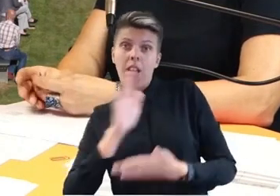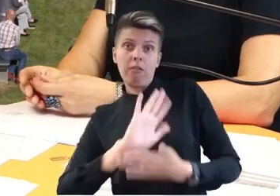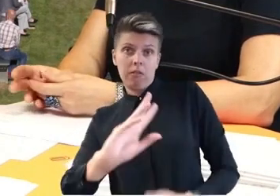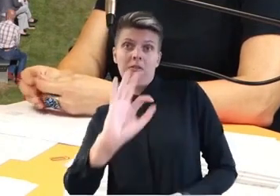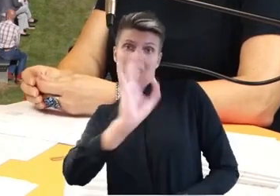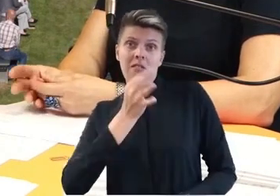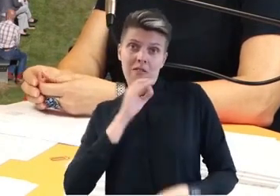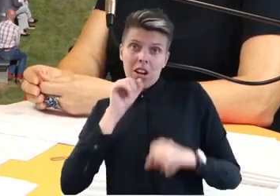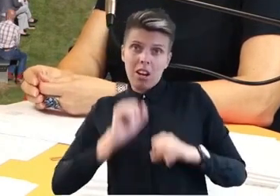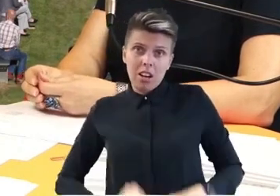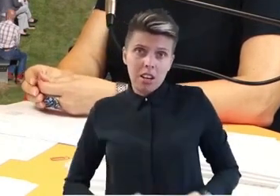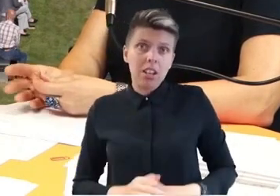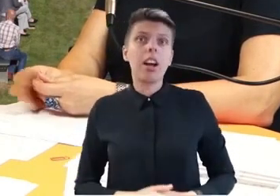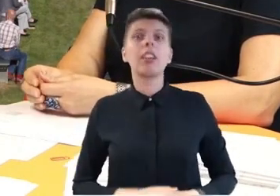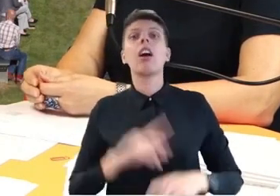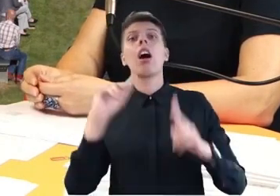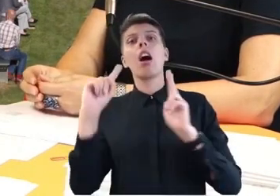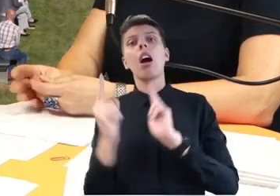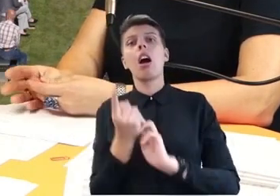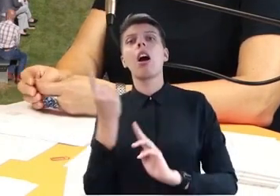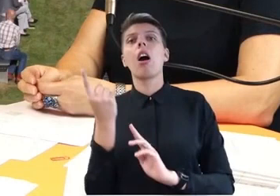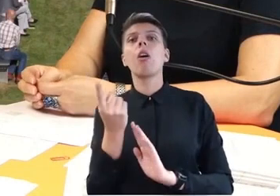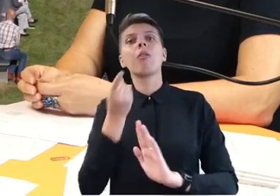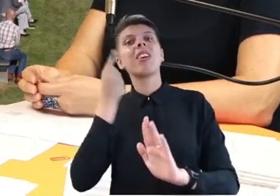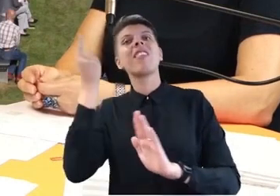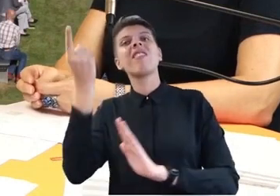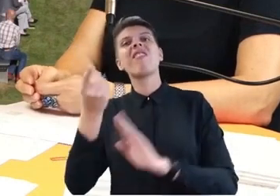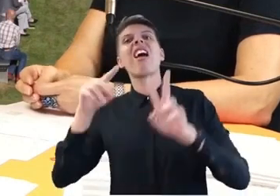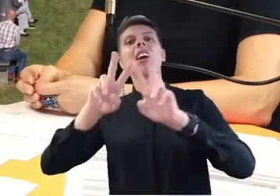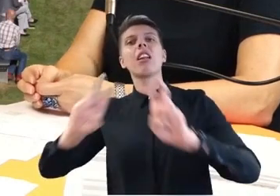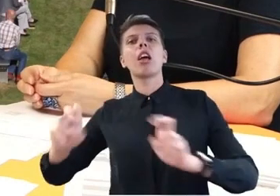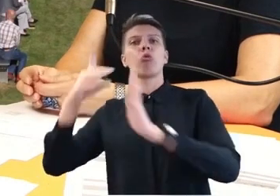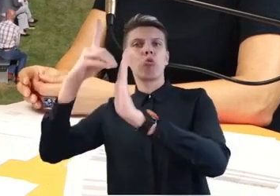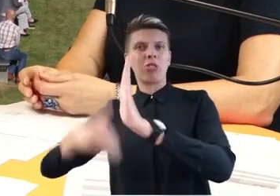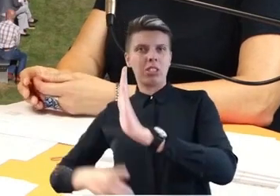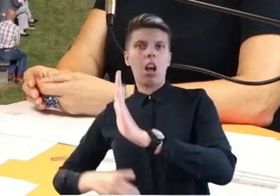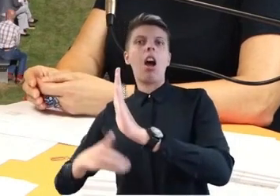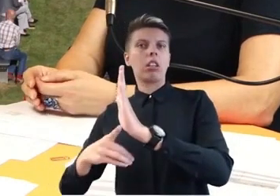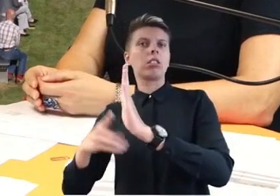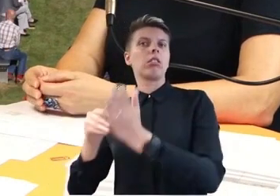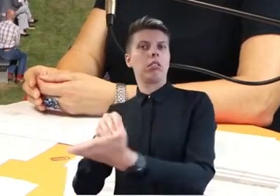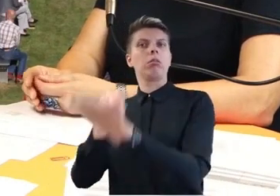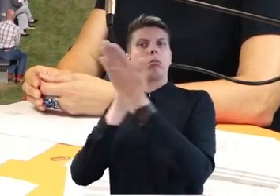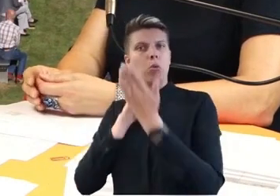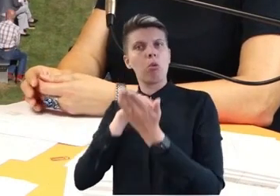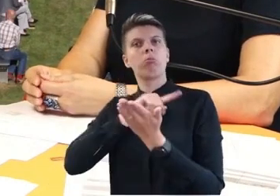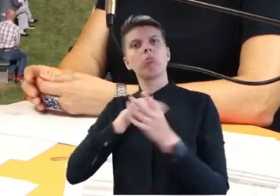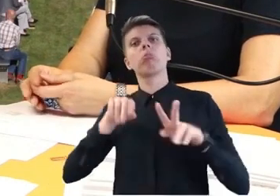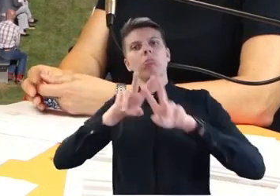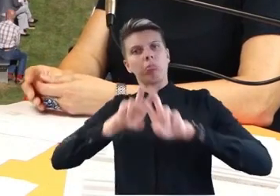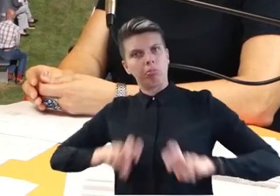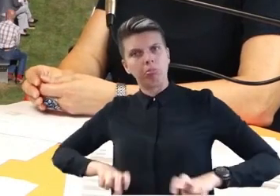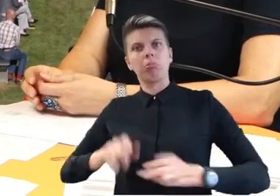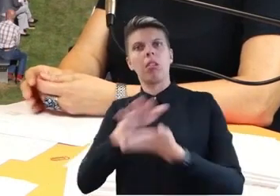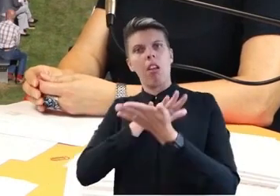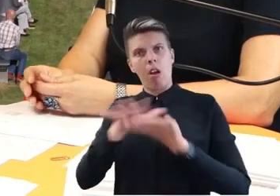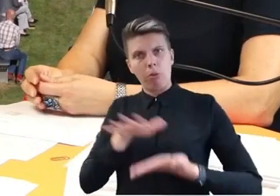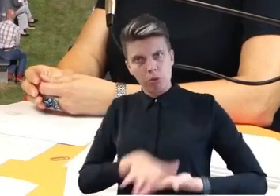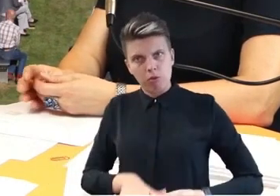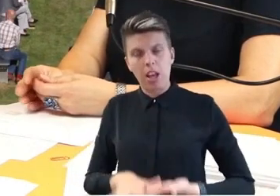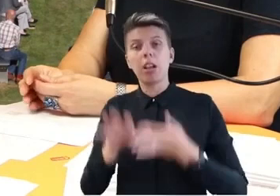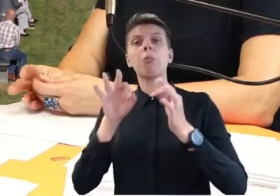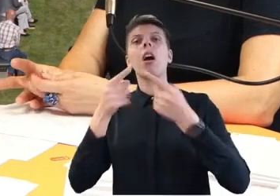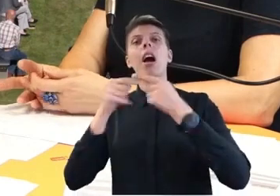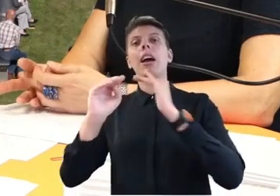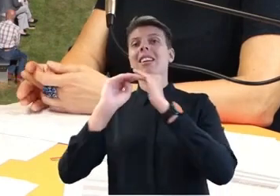analyse und auswertung von fernerkundungsdaten und schauen dafür letztendlich dass die länder die unterstützung bekommen